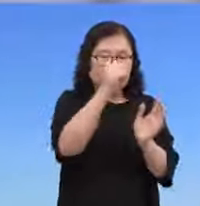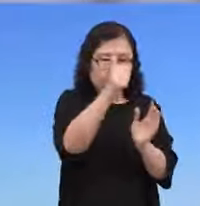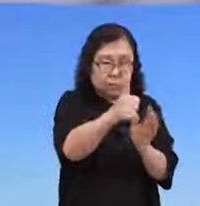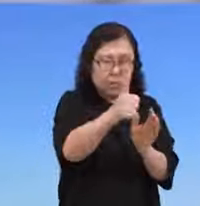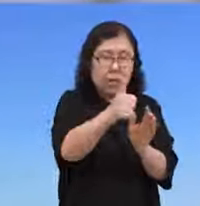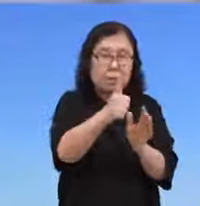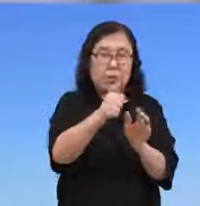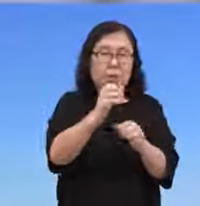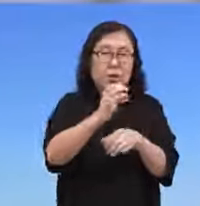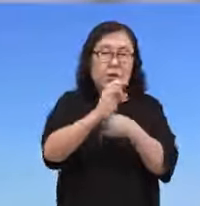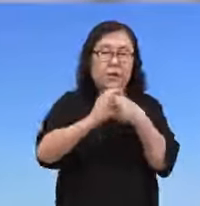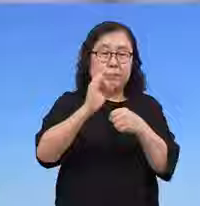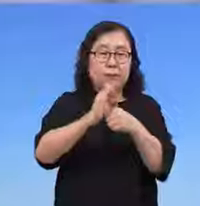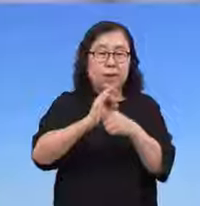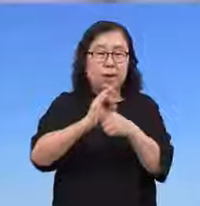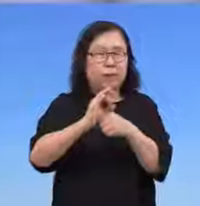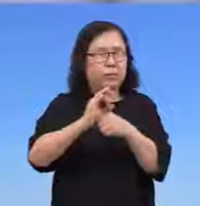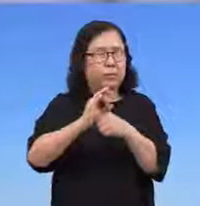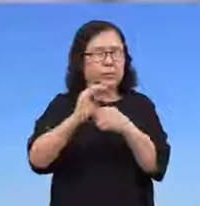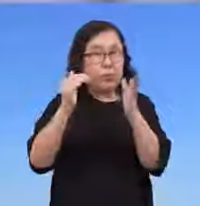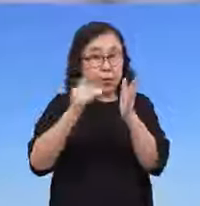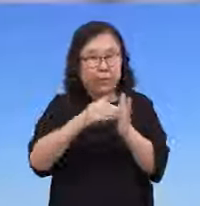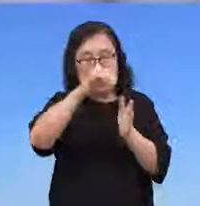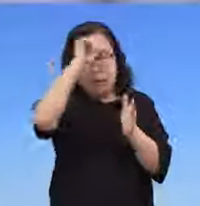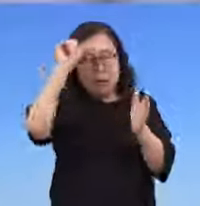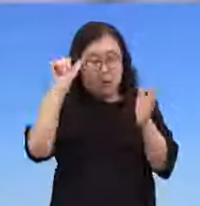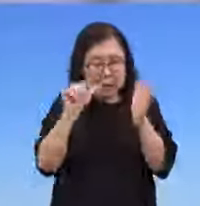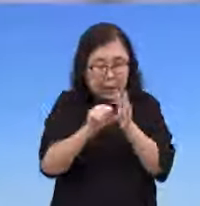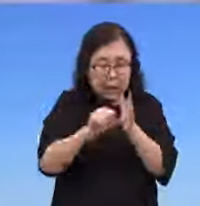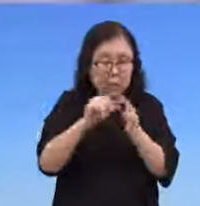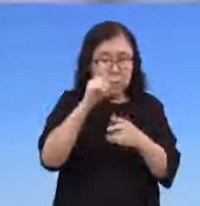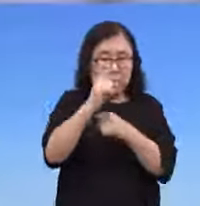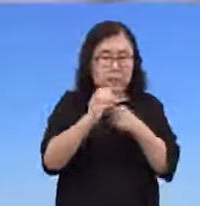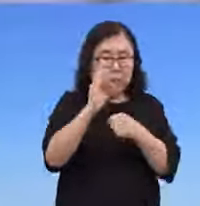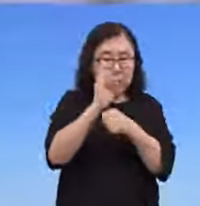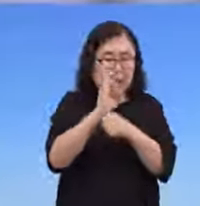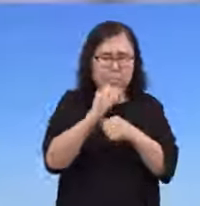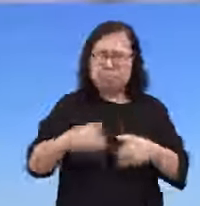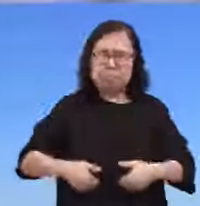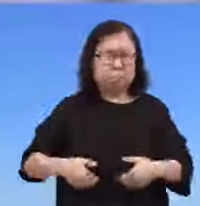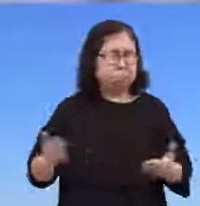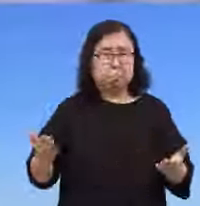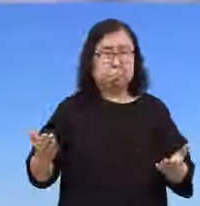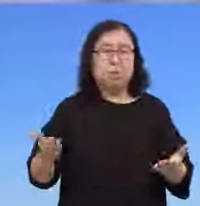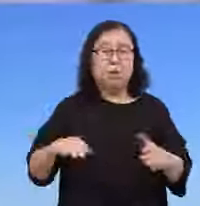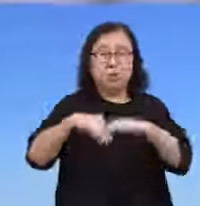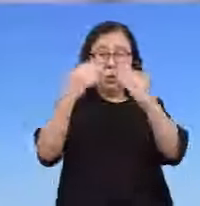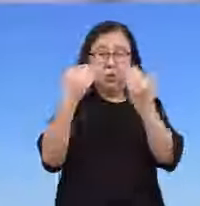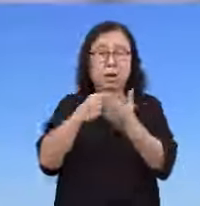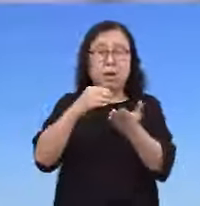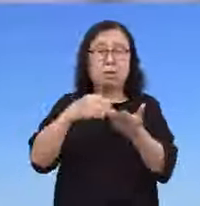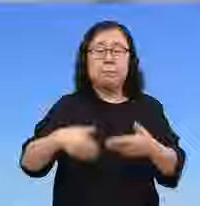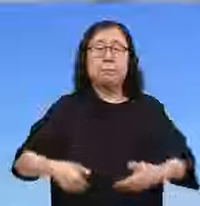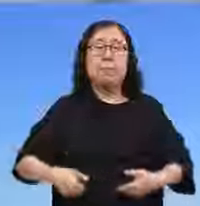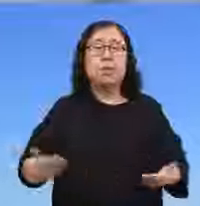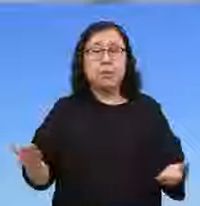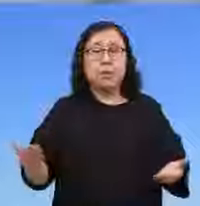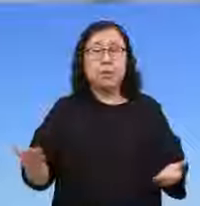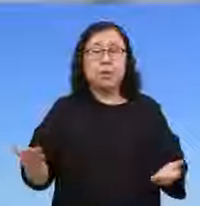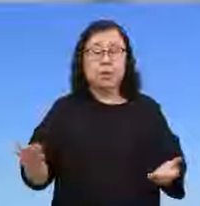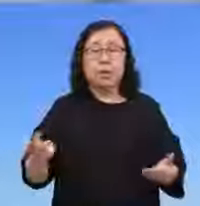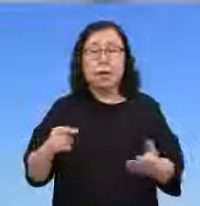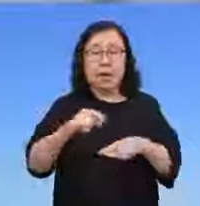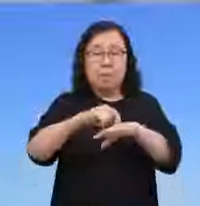뭐 장로 10년 차, 뭐 이런 것들이 참 이 코로나19 앞에서 얼마나 무기력한가라는 걸